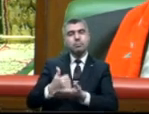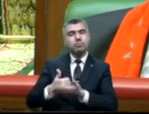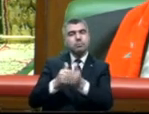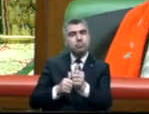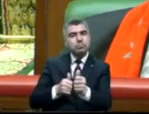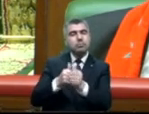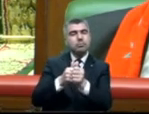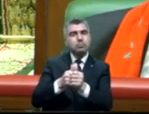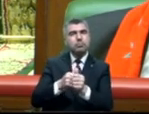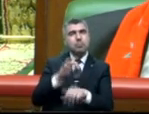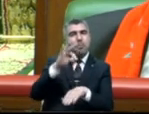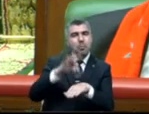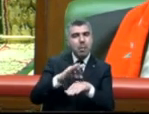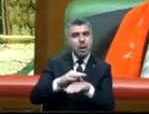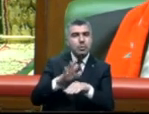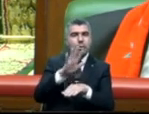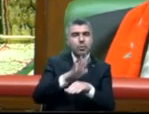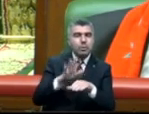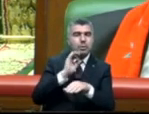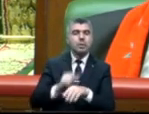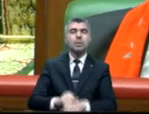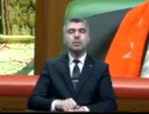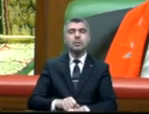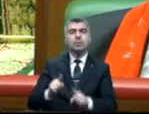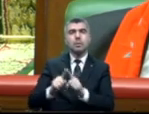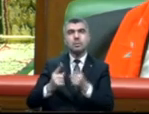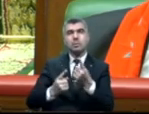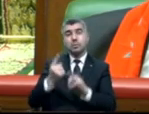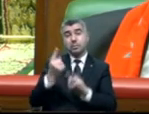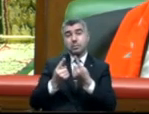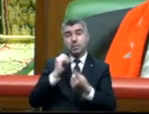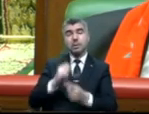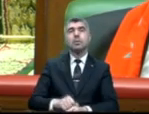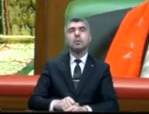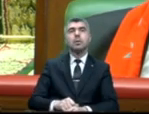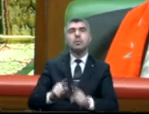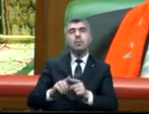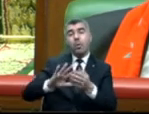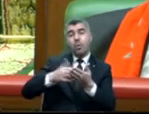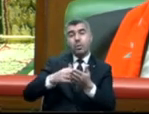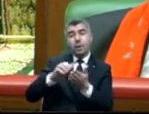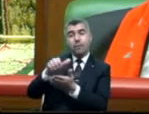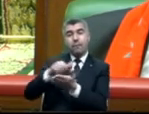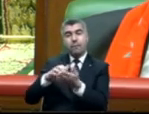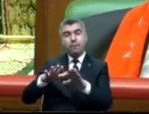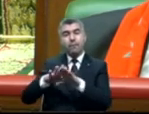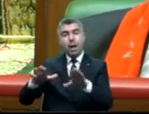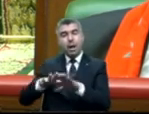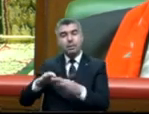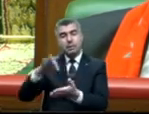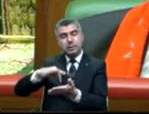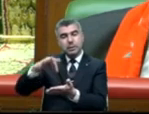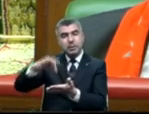الأمراض والتلقيح وسقي الأشجار المثمرة وتعويض الفلاحين عن طريق التأمين بما يمثل ثلث مساحة الأراضي المزروعة وبالخصوص